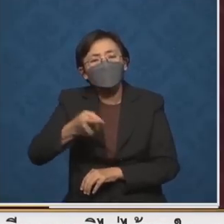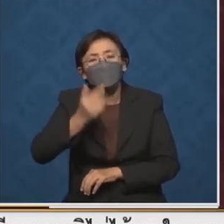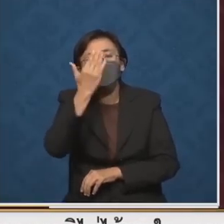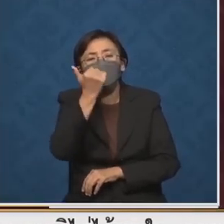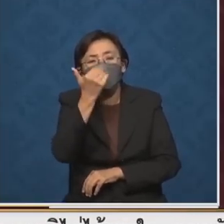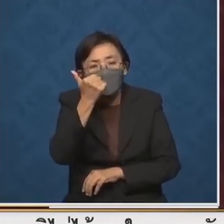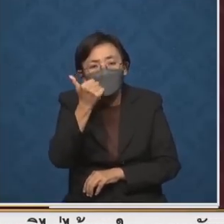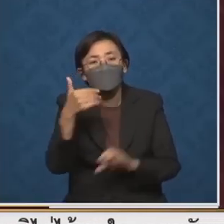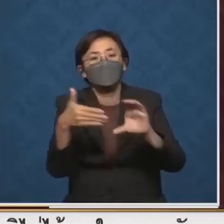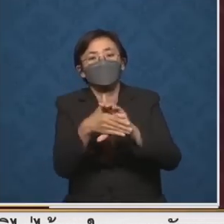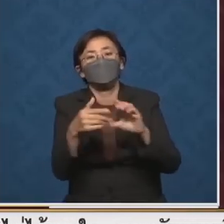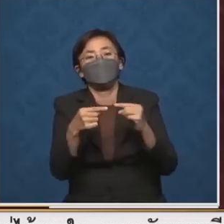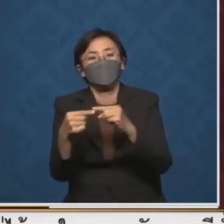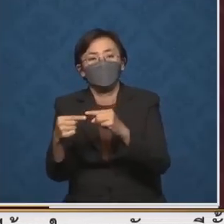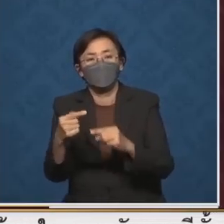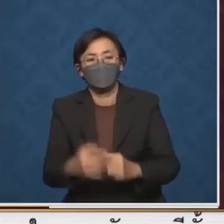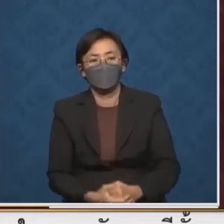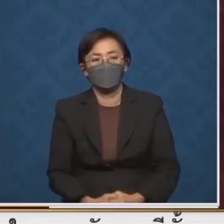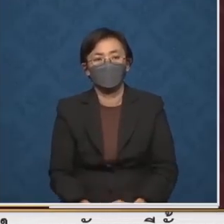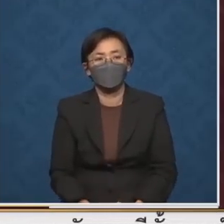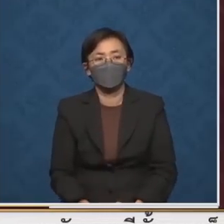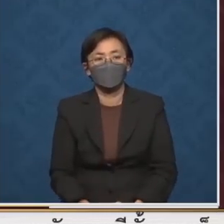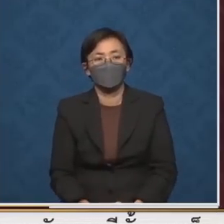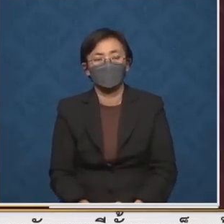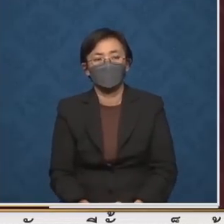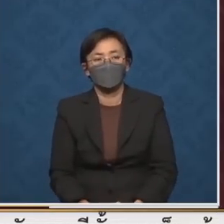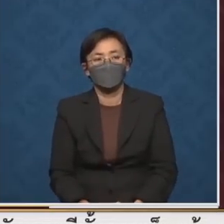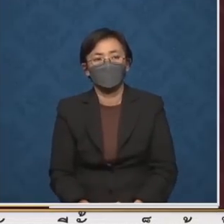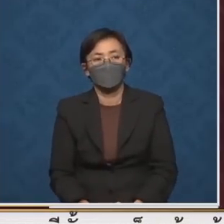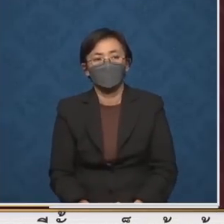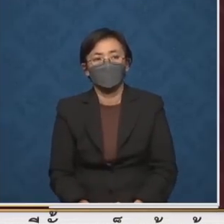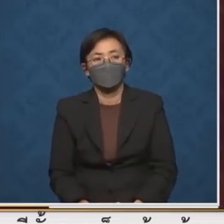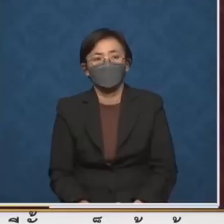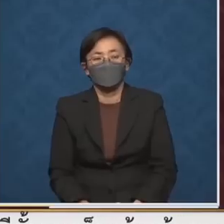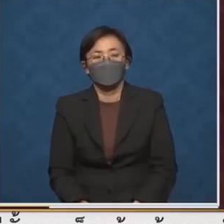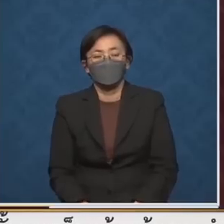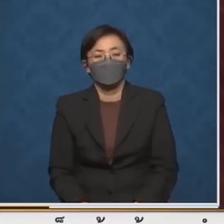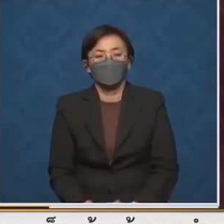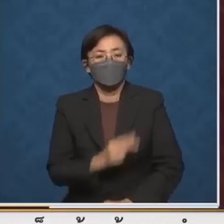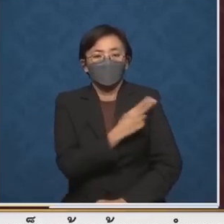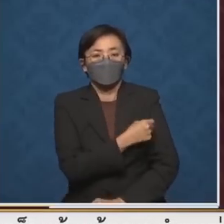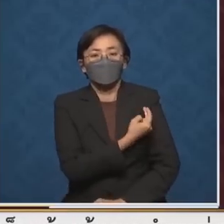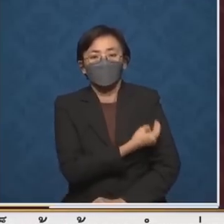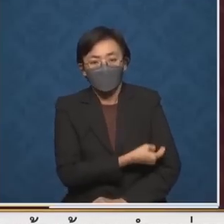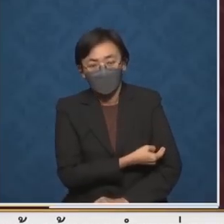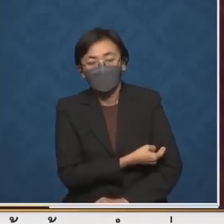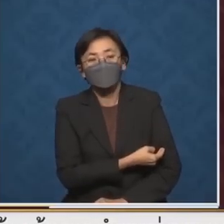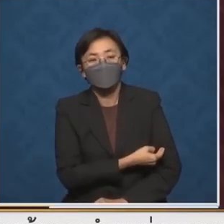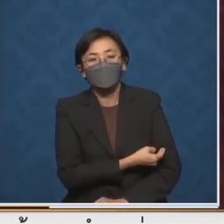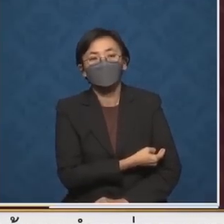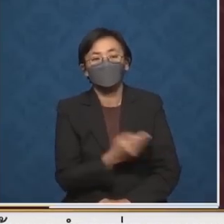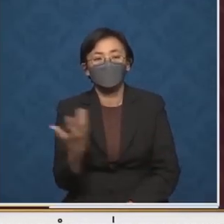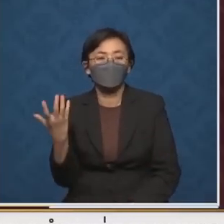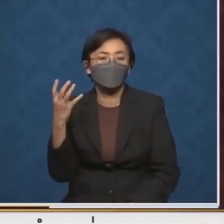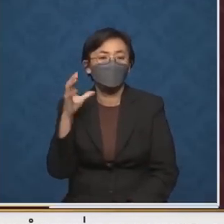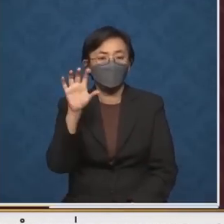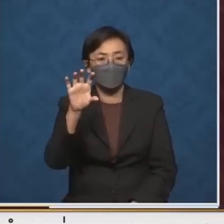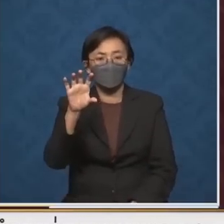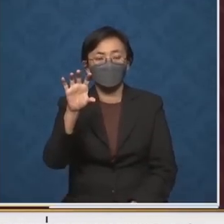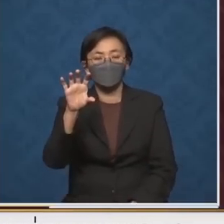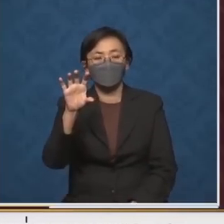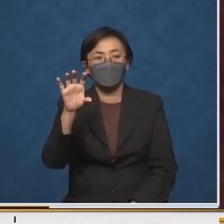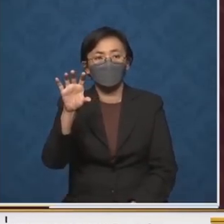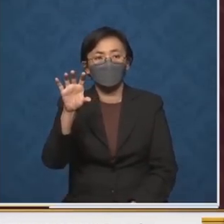ท่ไปดูแผ่นต่ไปอครับอันนี้เป็นความเห็นของหมอบางท่านนะถึขนาออกมาโสเลยบอกว่า